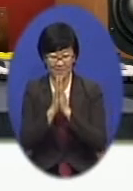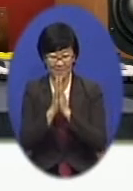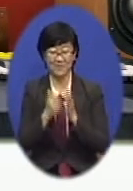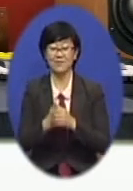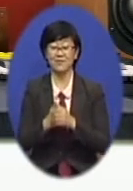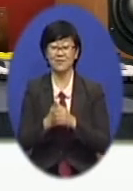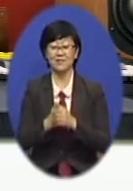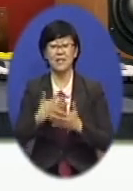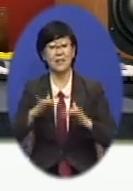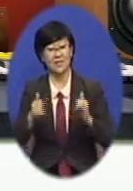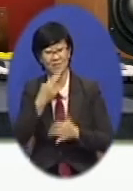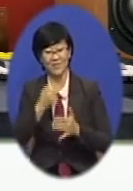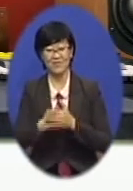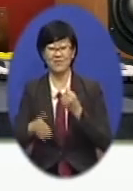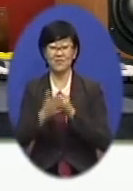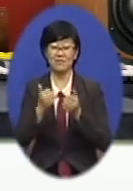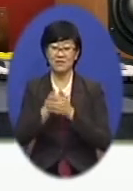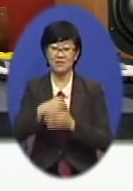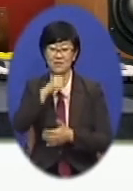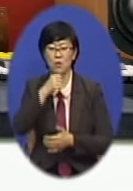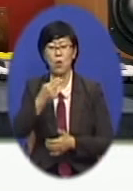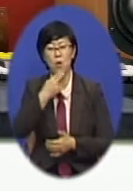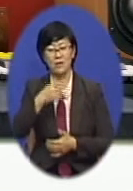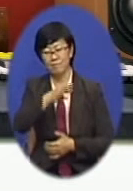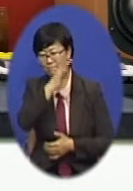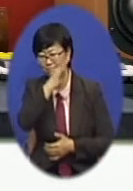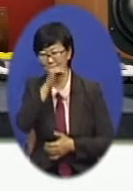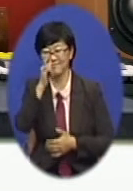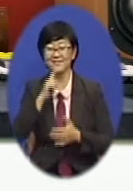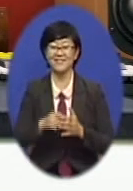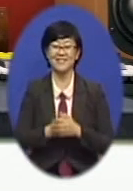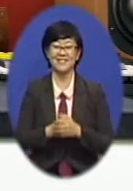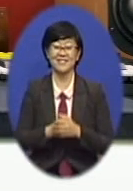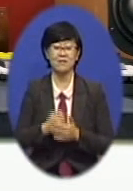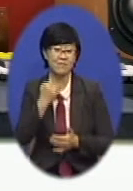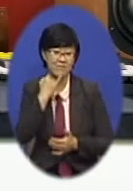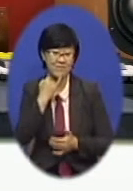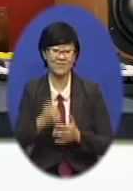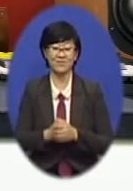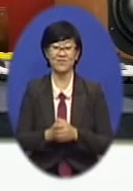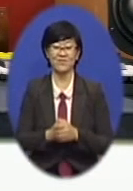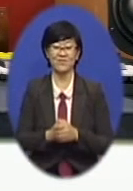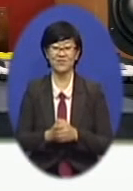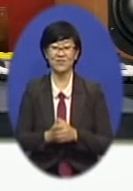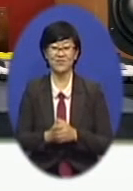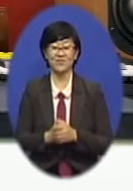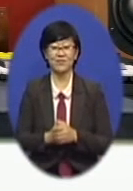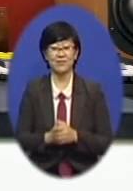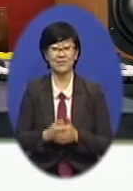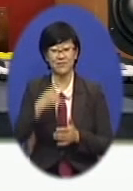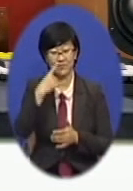너무 아는 사람이 없어가지고요. 예. 점수가 없으면 창피해요. 네. 근데 괜찮지요? 네.